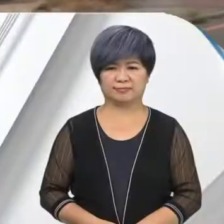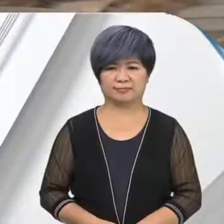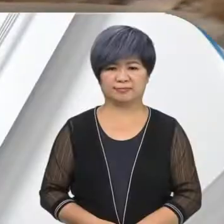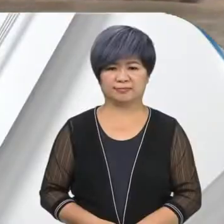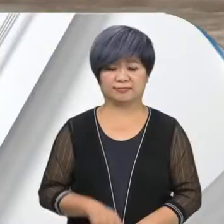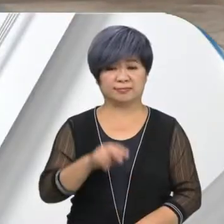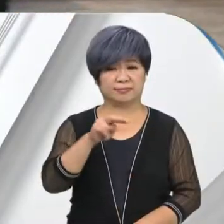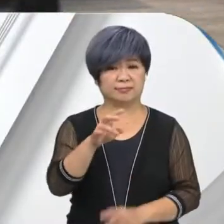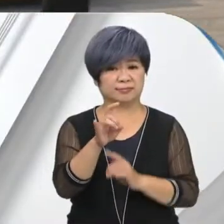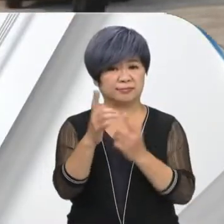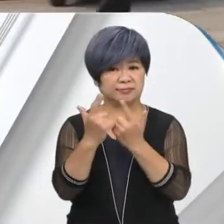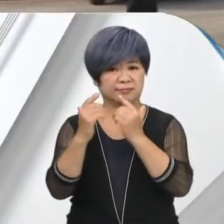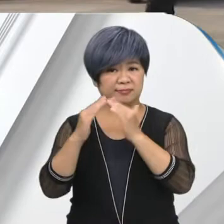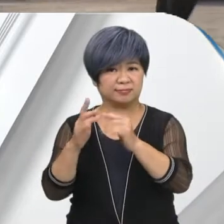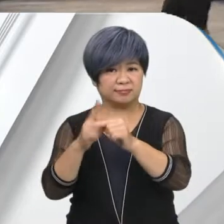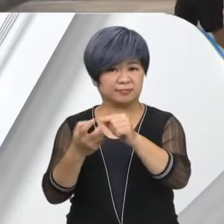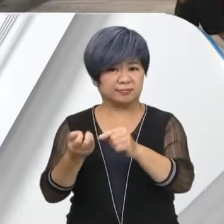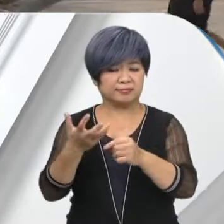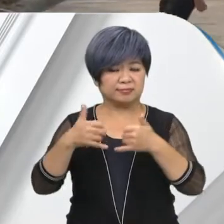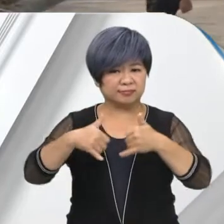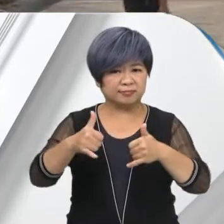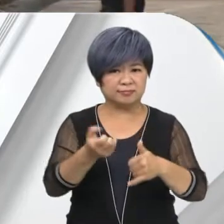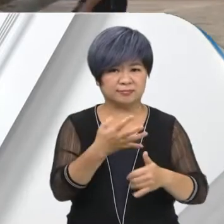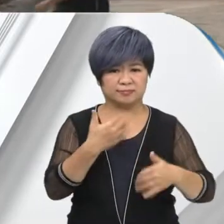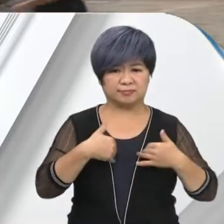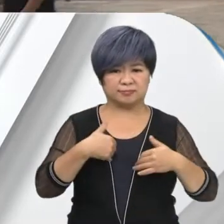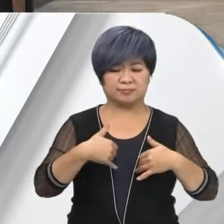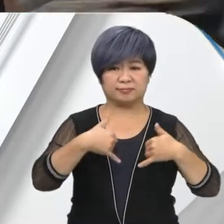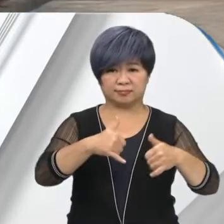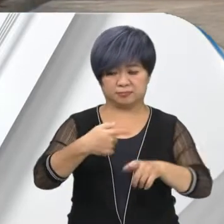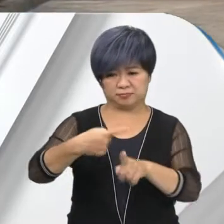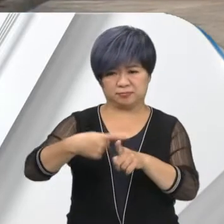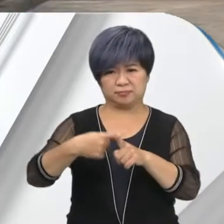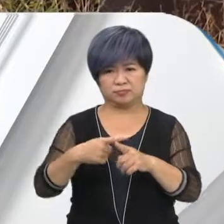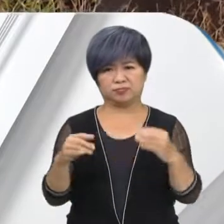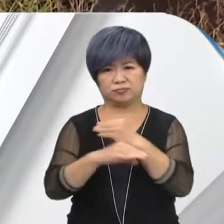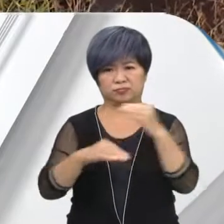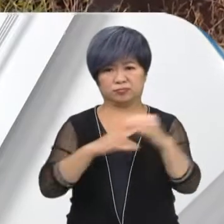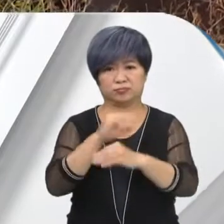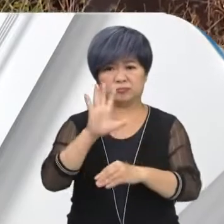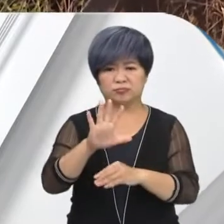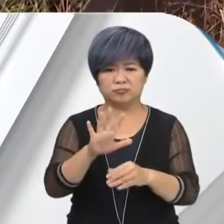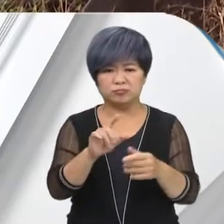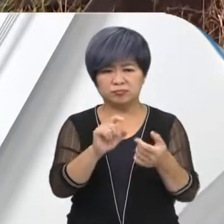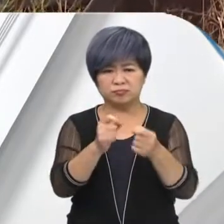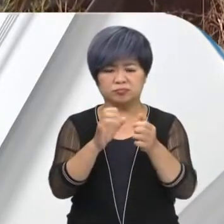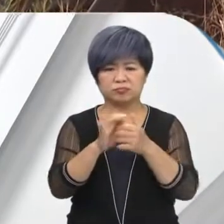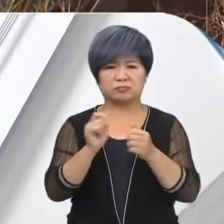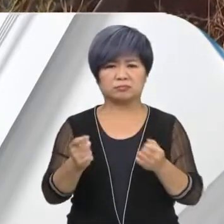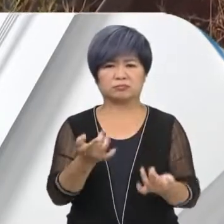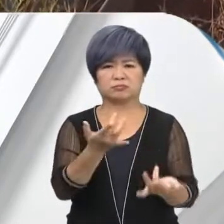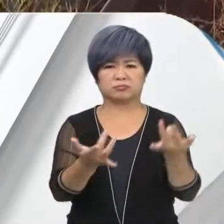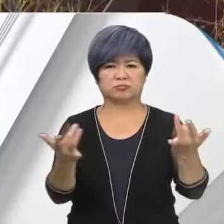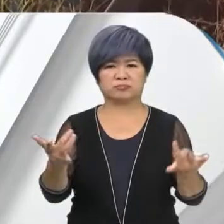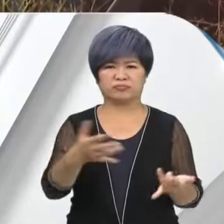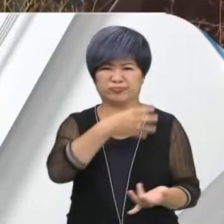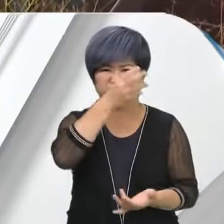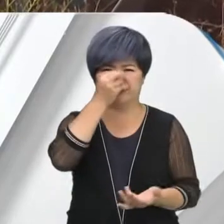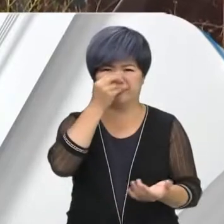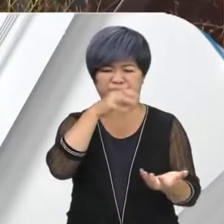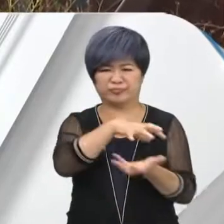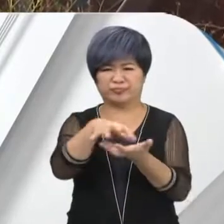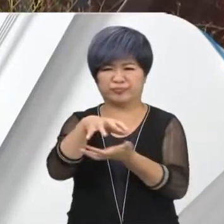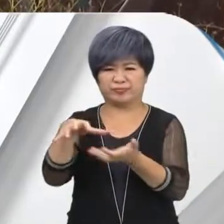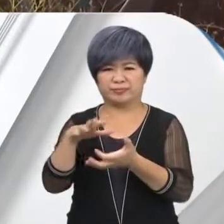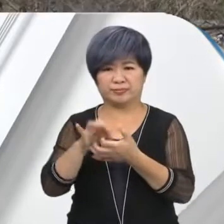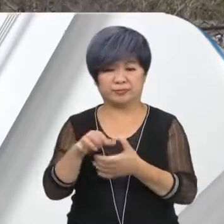做白事总把路同发现今日路口交通量过大，不过地界上空的土地是上草大路无人治理，也是